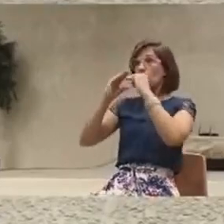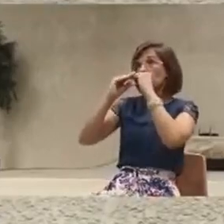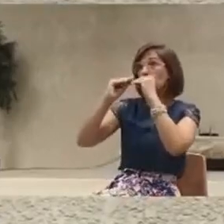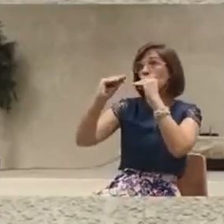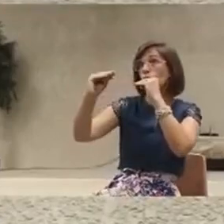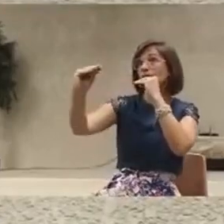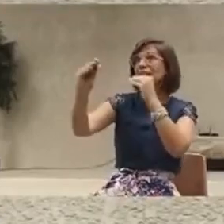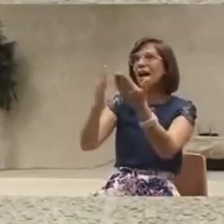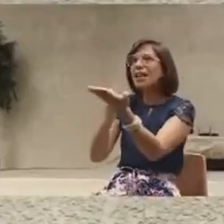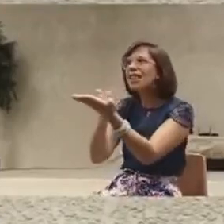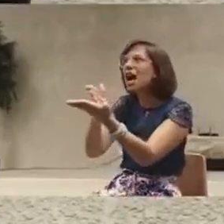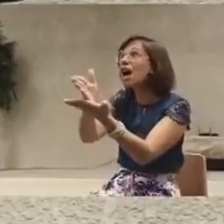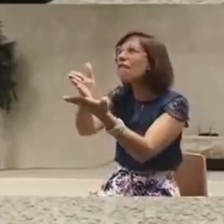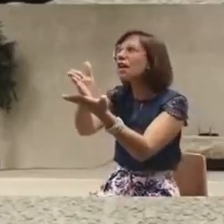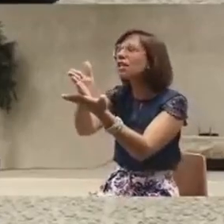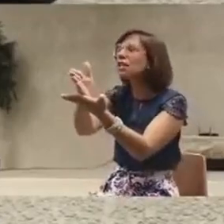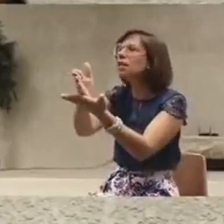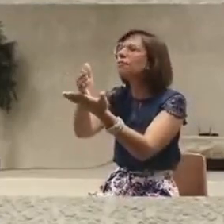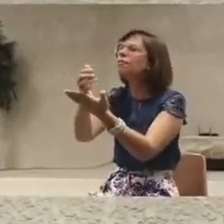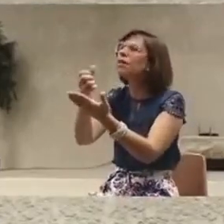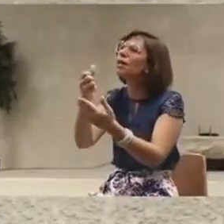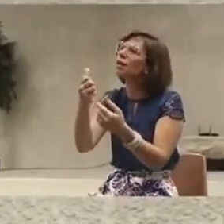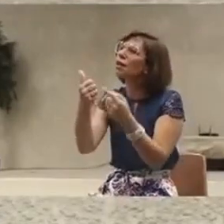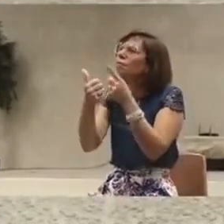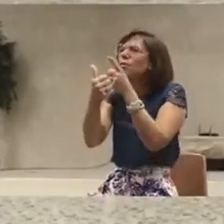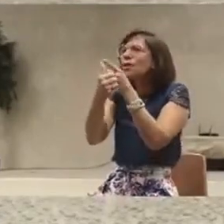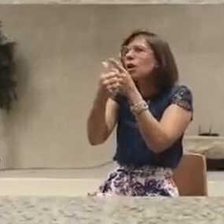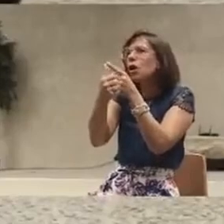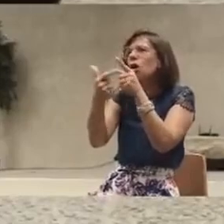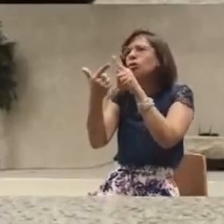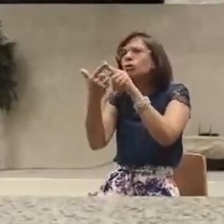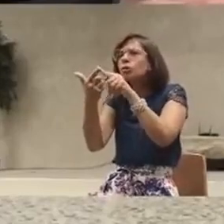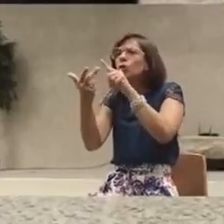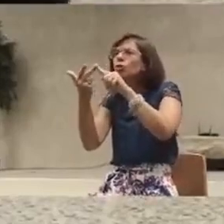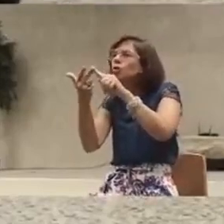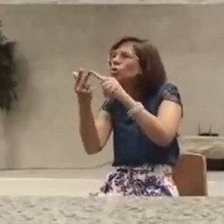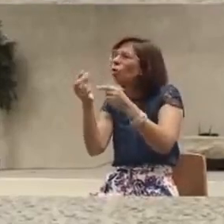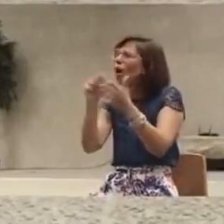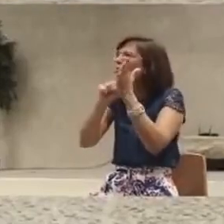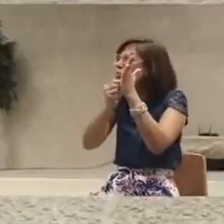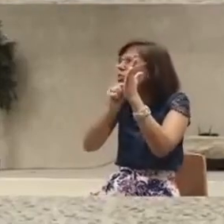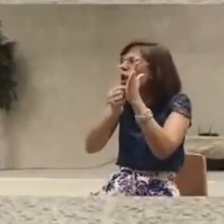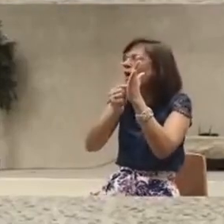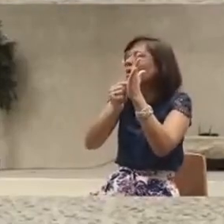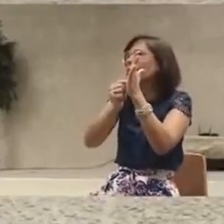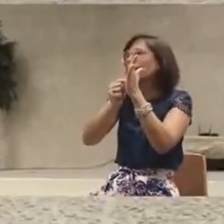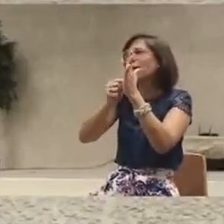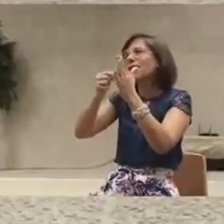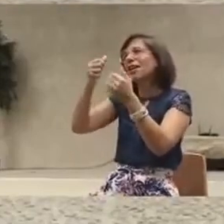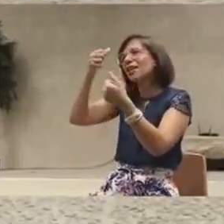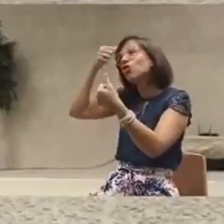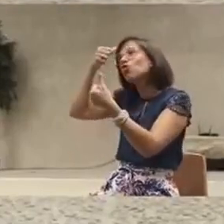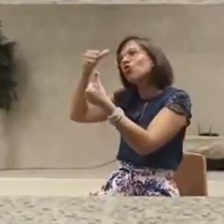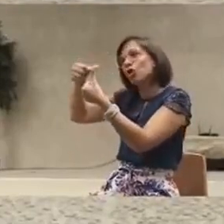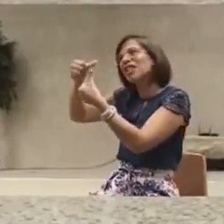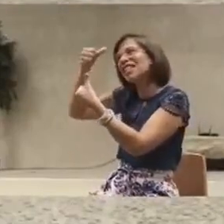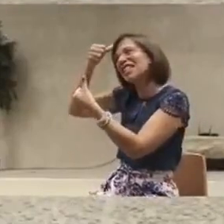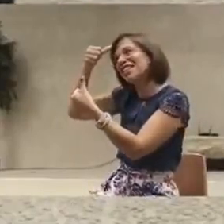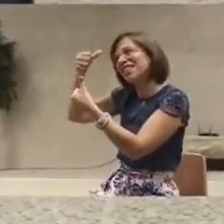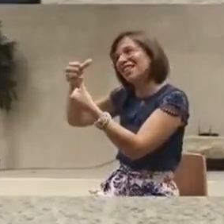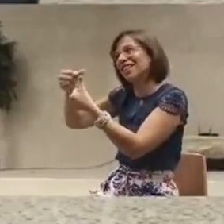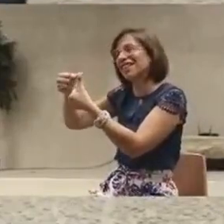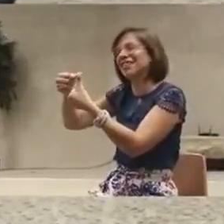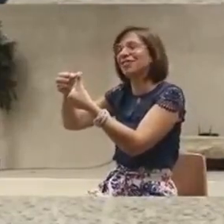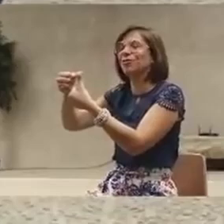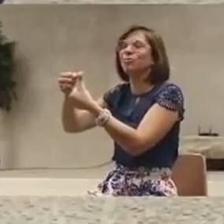Peut-être que ce matin, quelqu'un passe par le désert. Que vous connaissiez le Seigneur ou pas, Mais